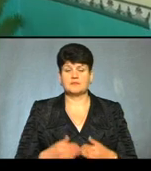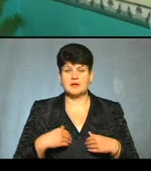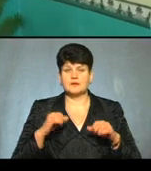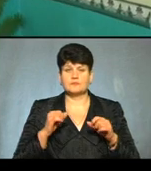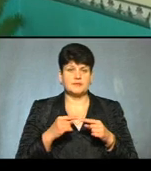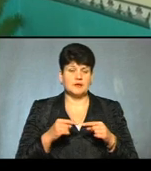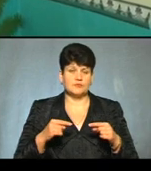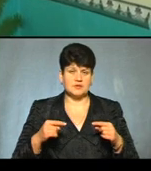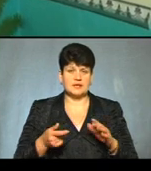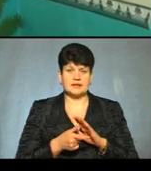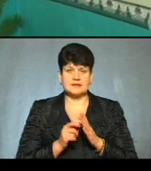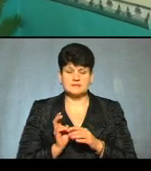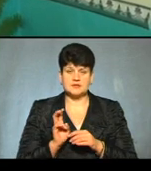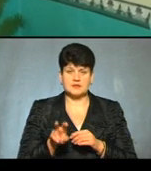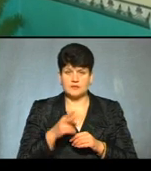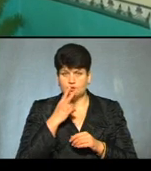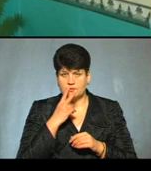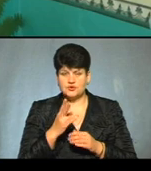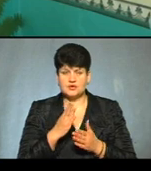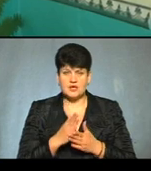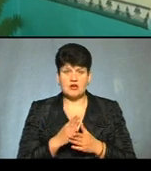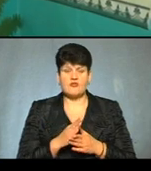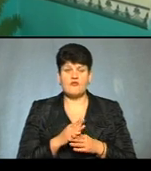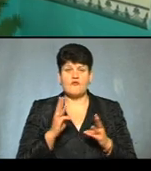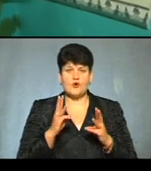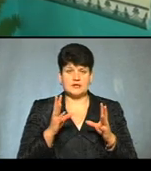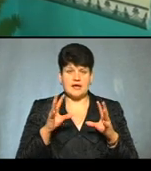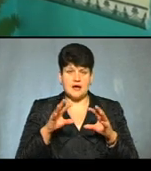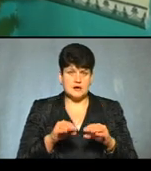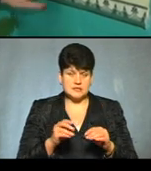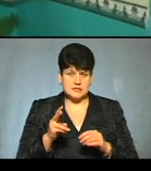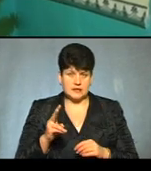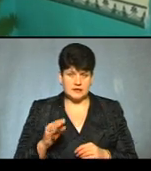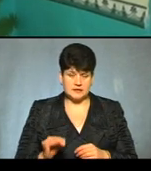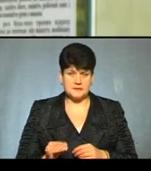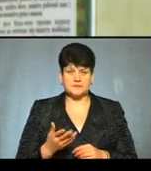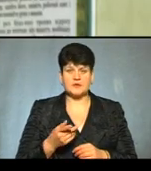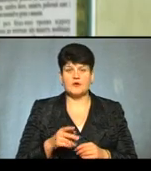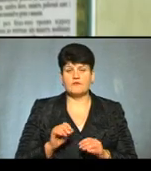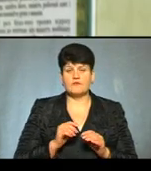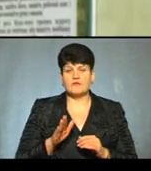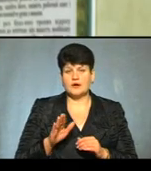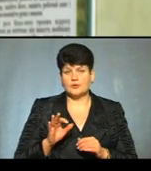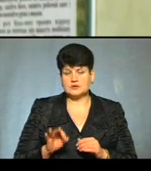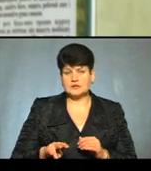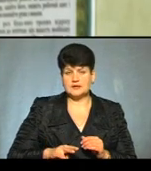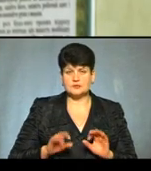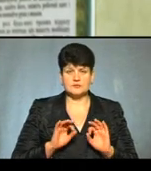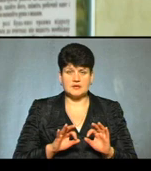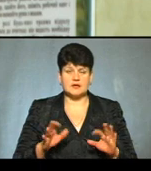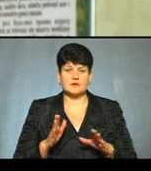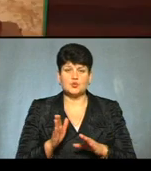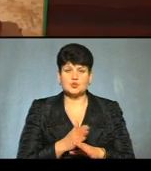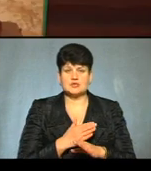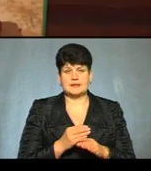Ми можемо в будь-який клас зайти і побачити, що в нас є ці вогнегасники. Виконувачка обов'язків директорки Калаглійської школи розповіла про усунуті